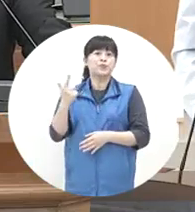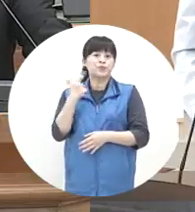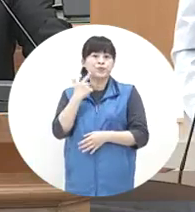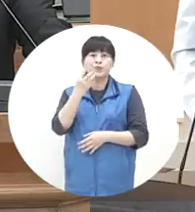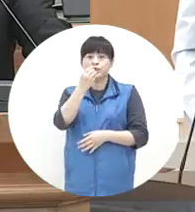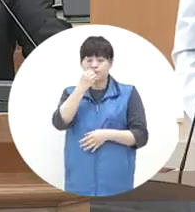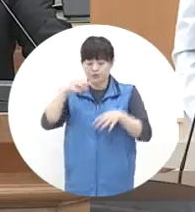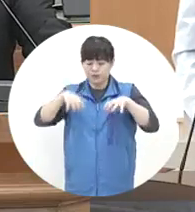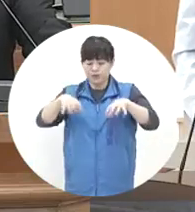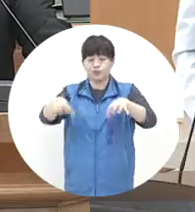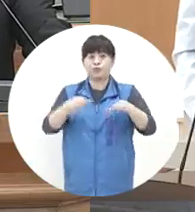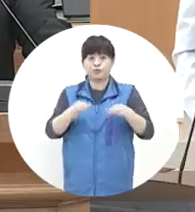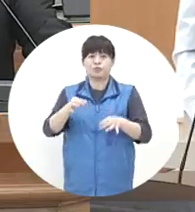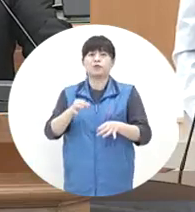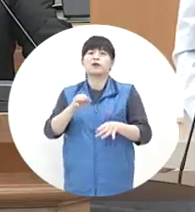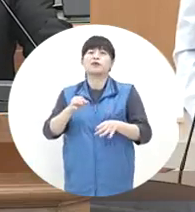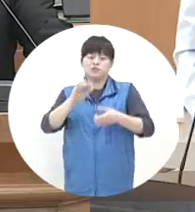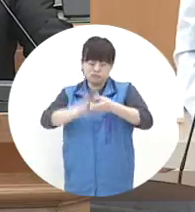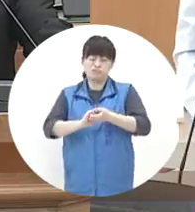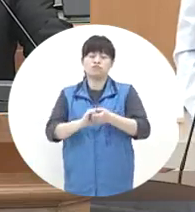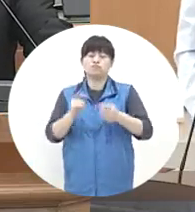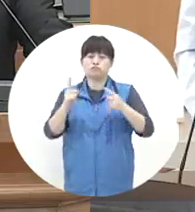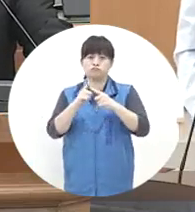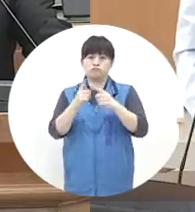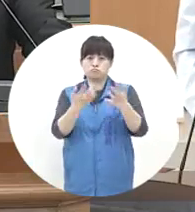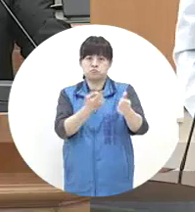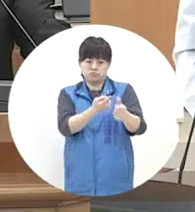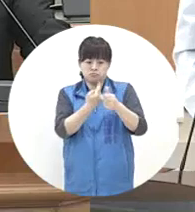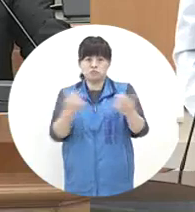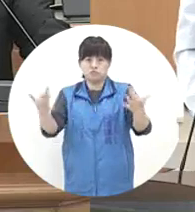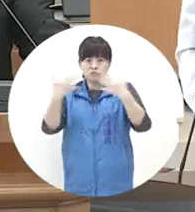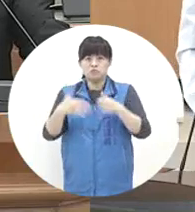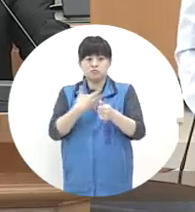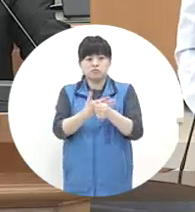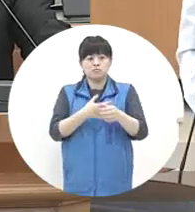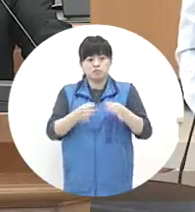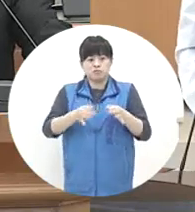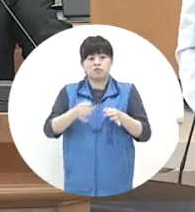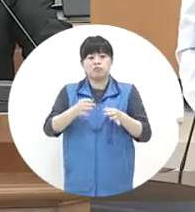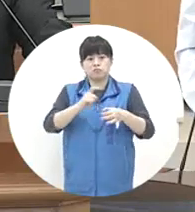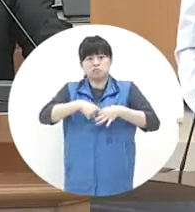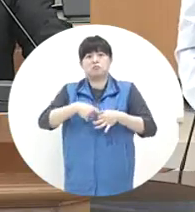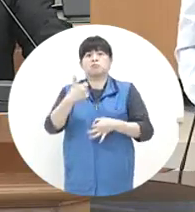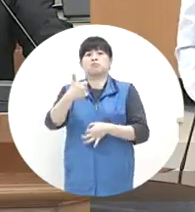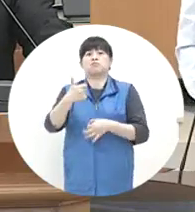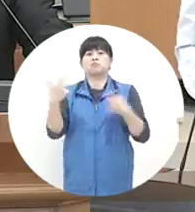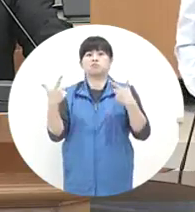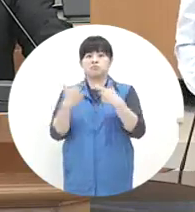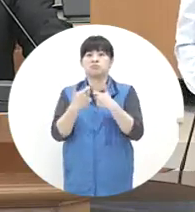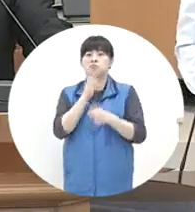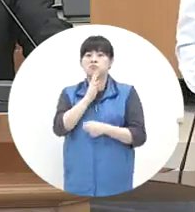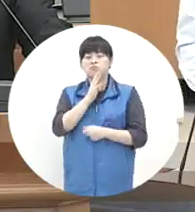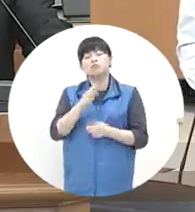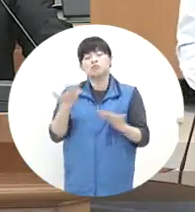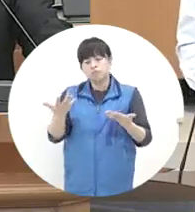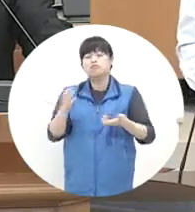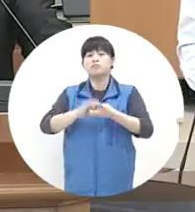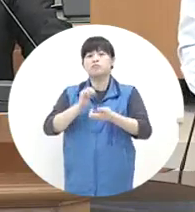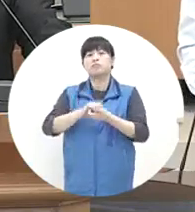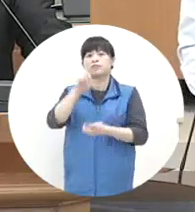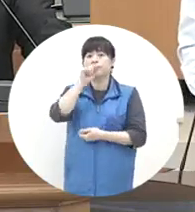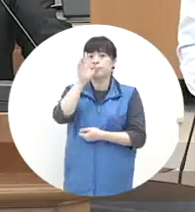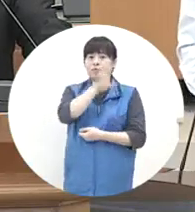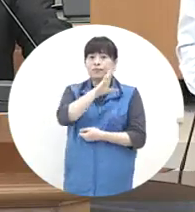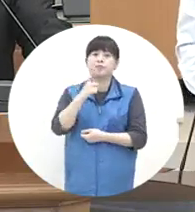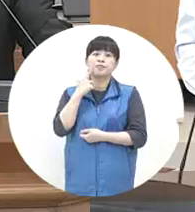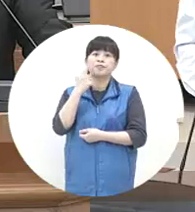美食广场，当然要吸引更多的人，让业者能够赚到钱才有意义嘛。那也许莺歌这个美食